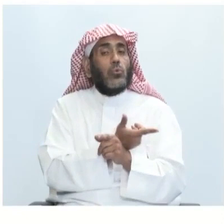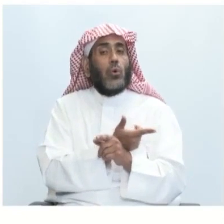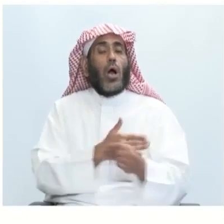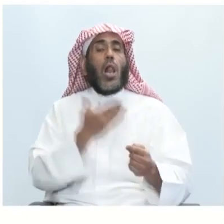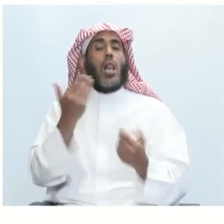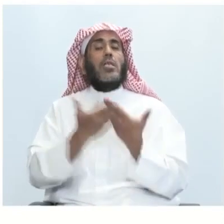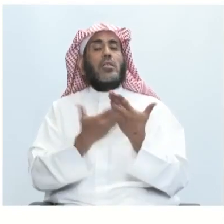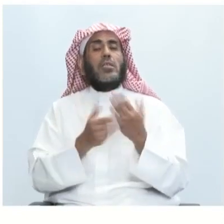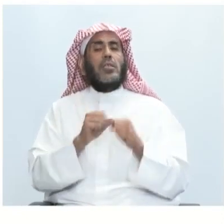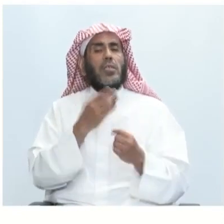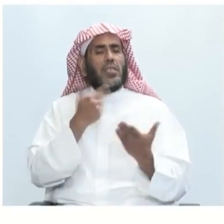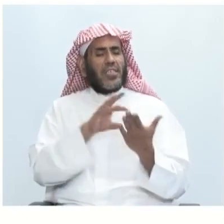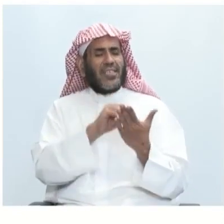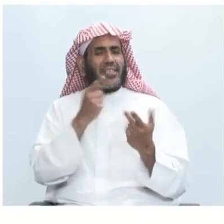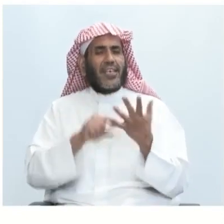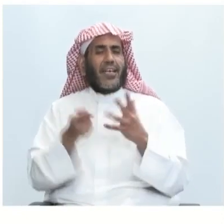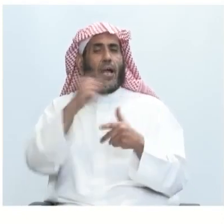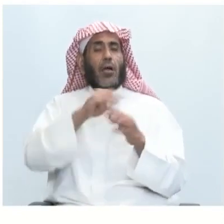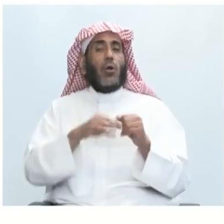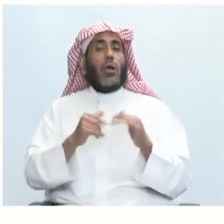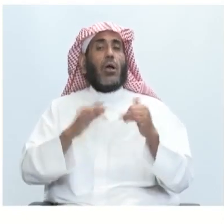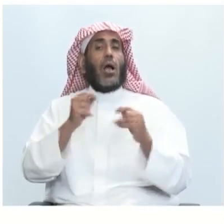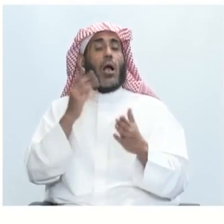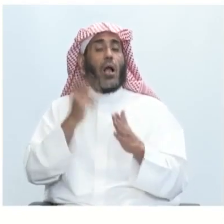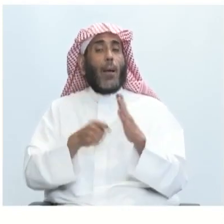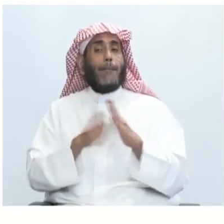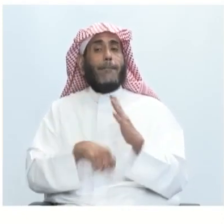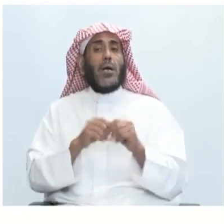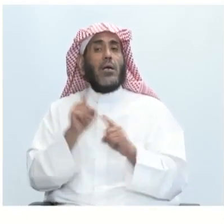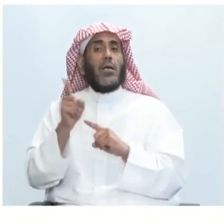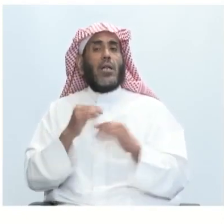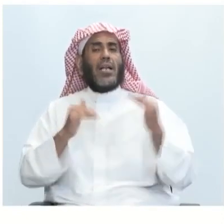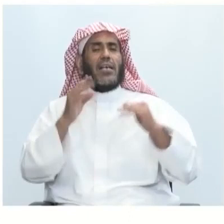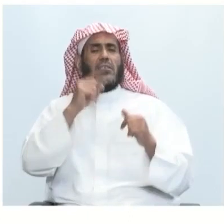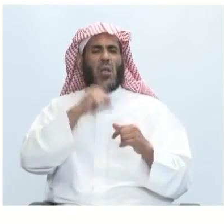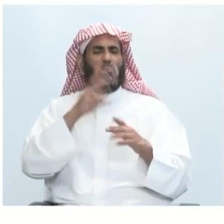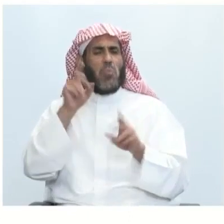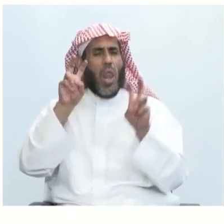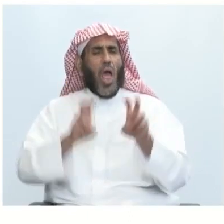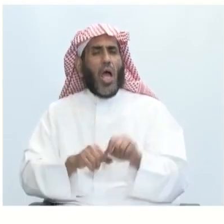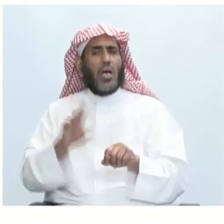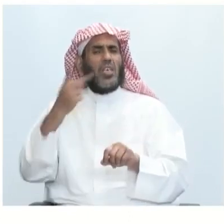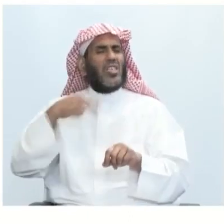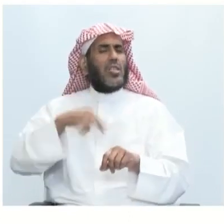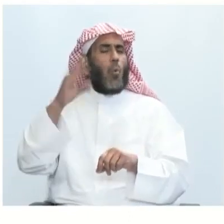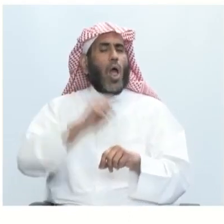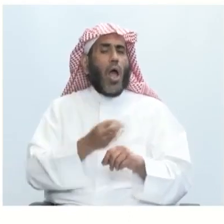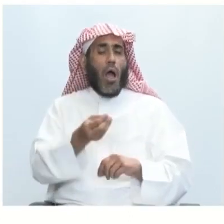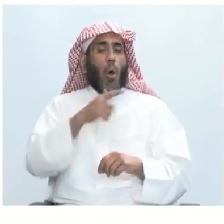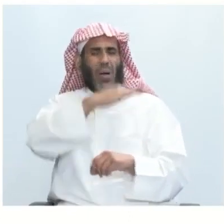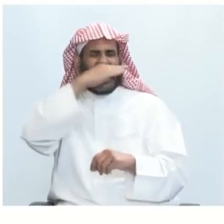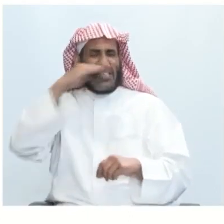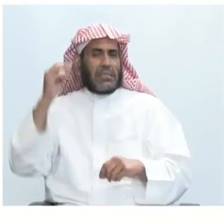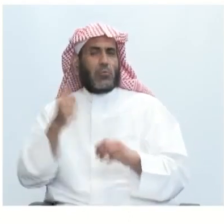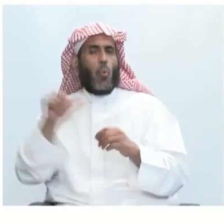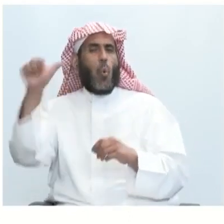هنا حكم ومقيس احكام المعلل هنا تمنع الدوله تعاطي المخدرات لانها محرمه وكذلك تمنع الدوله